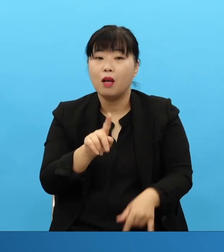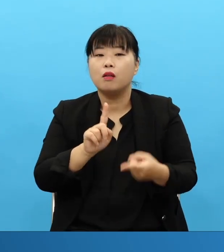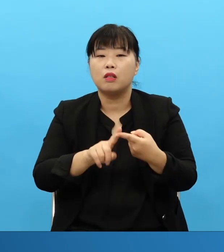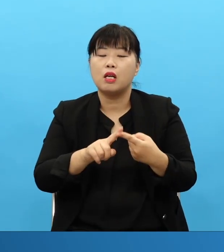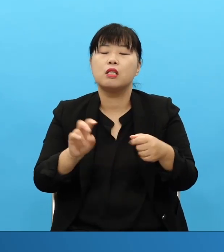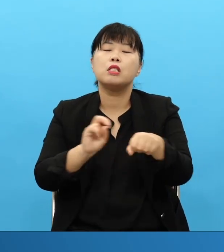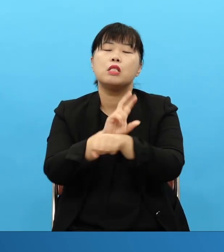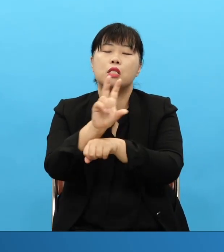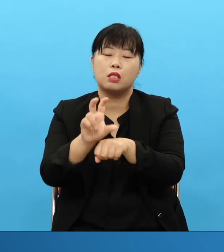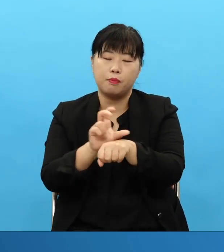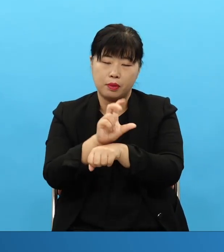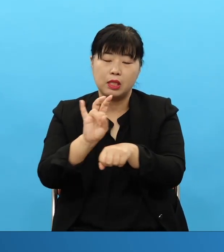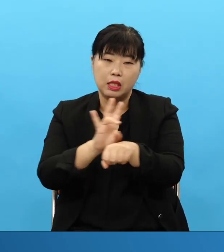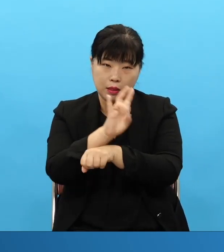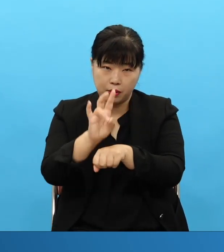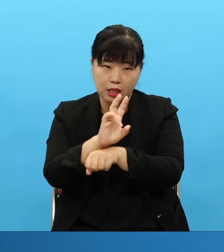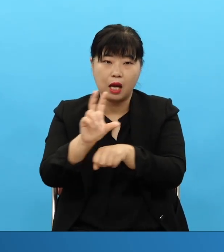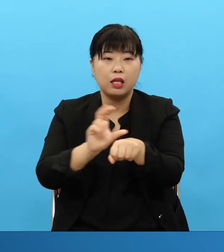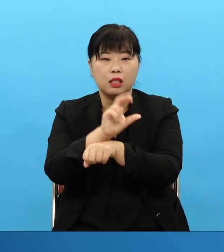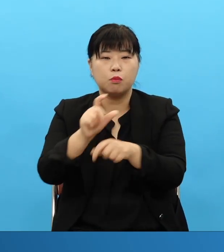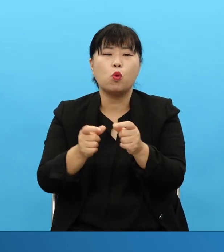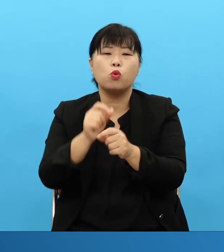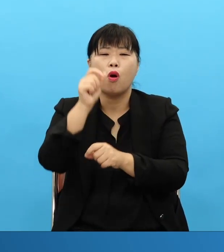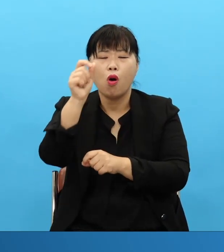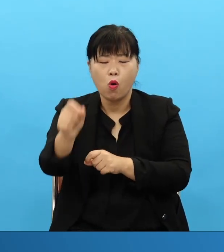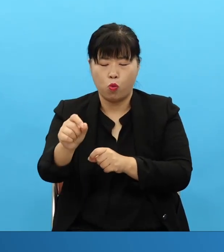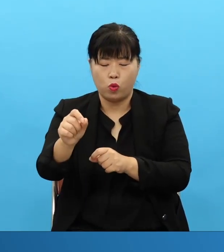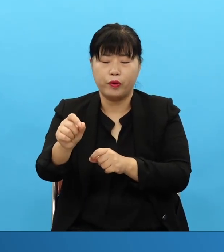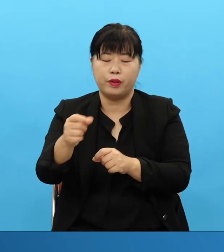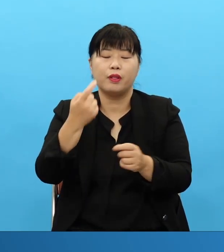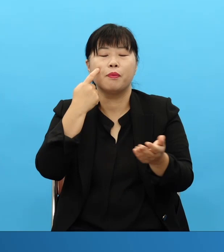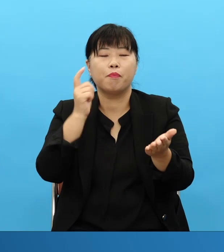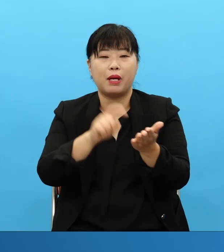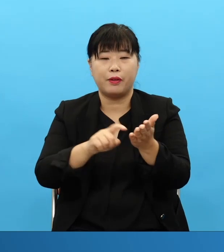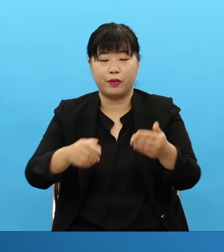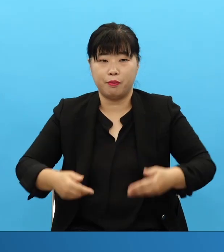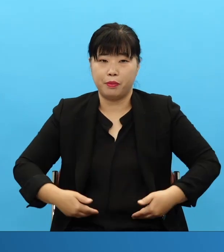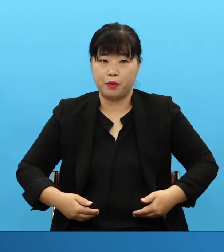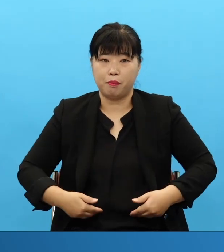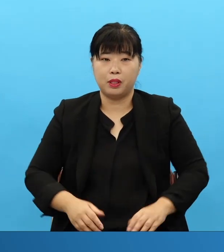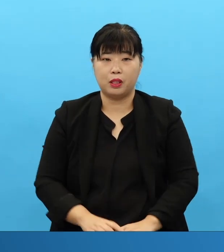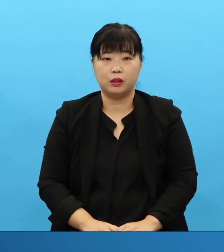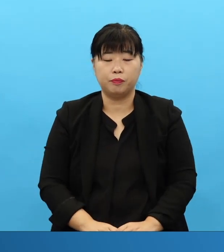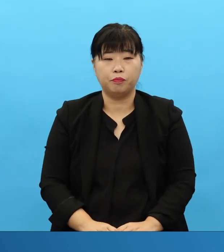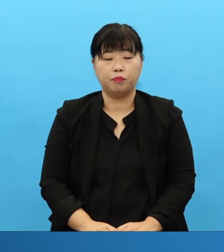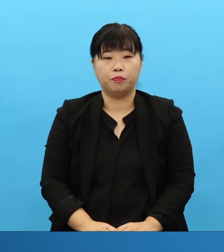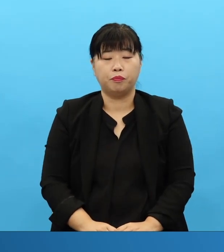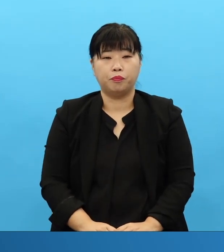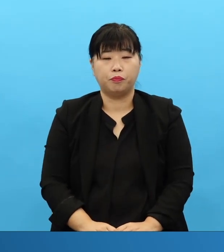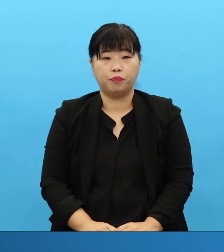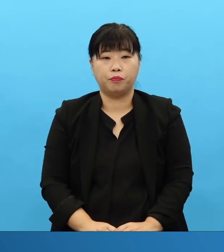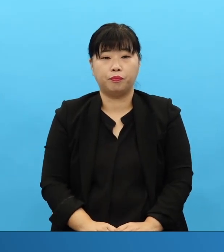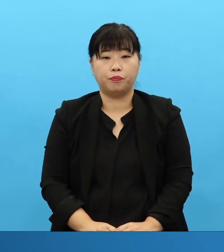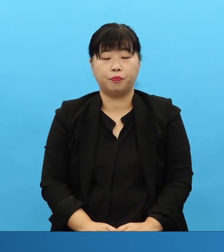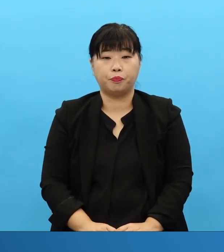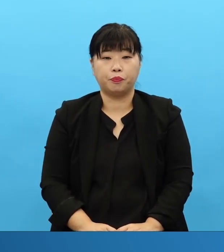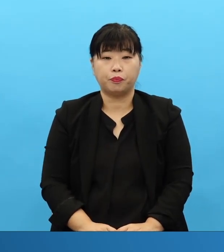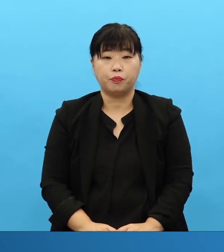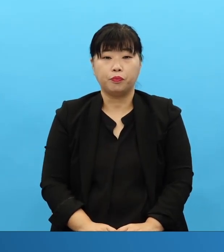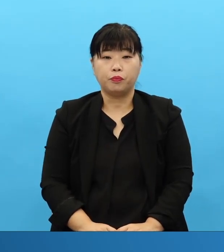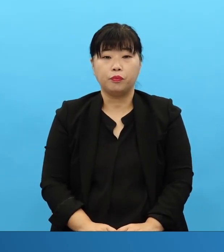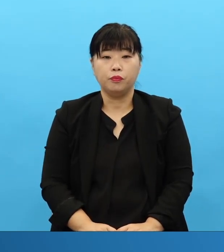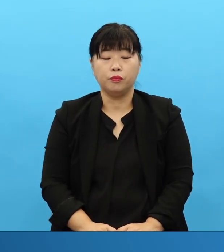24, 25 영혼 반드시 있어야 돼요. And absolutely, there must be 24 hours, 25 hours, eternity regarding your employees as well as your co-workers.